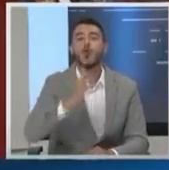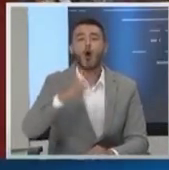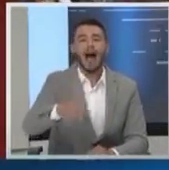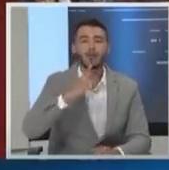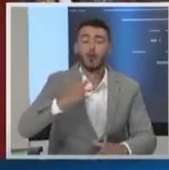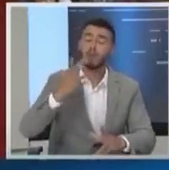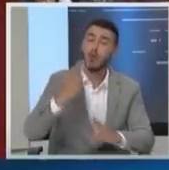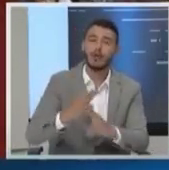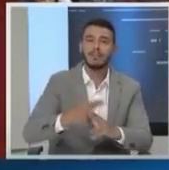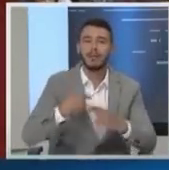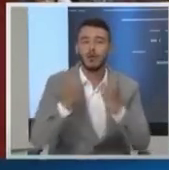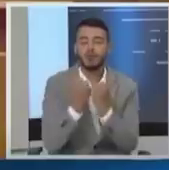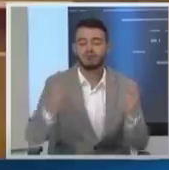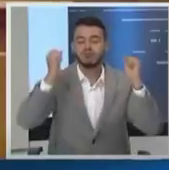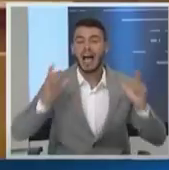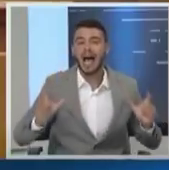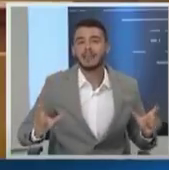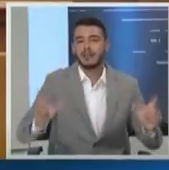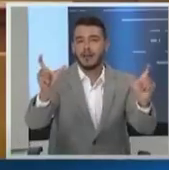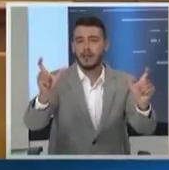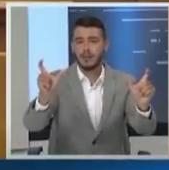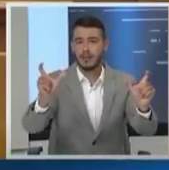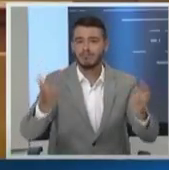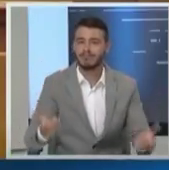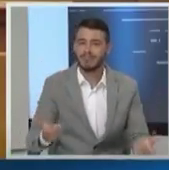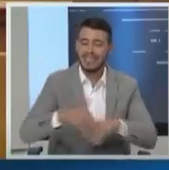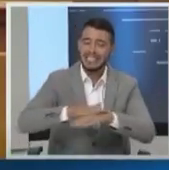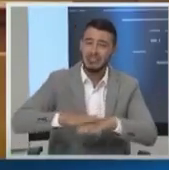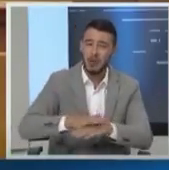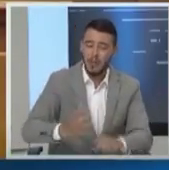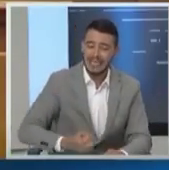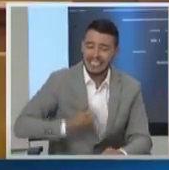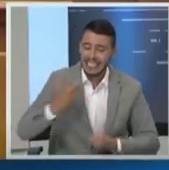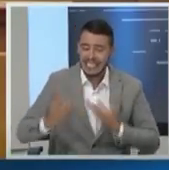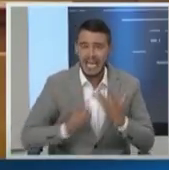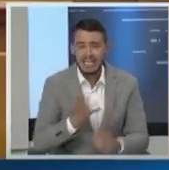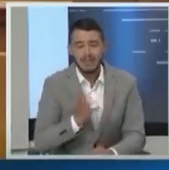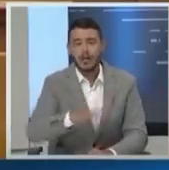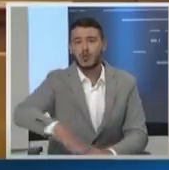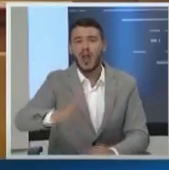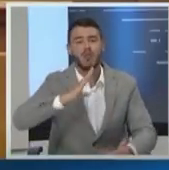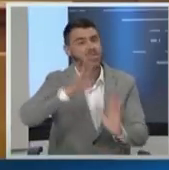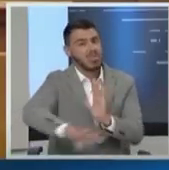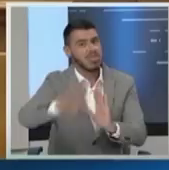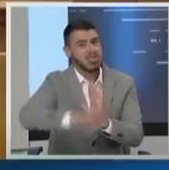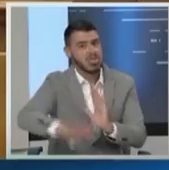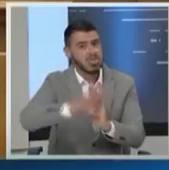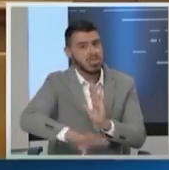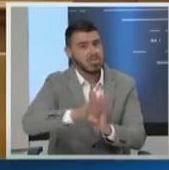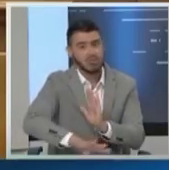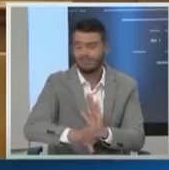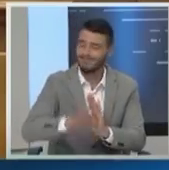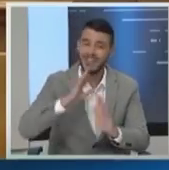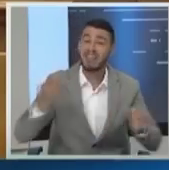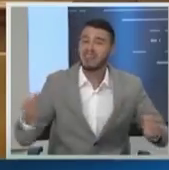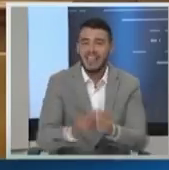αντίστασης και όποιος λιδωρεί το συνέστημα ενός λαού είναι πολιτικά αλλά και ανθρώπινα ανεπαρκής και